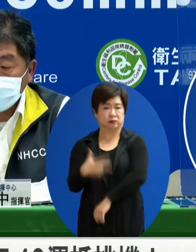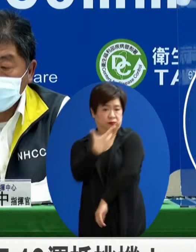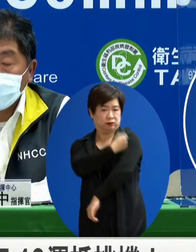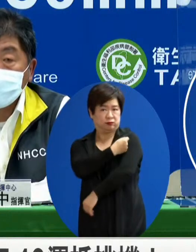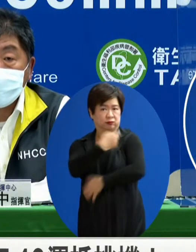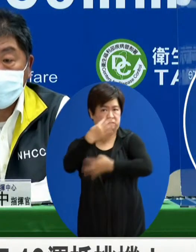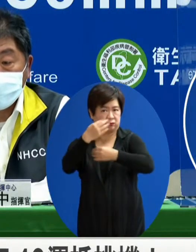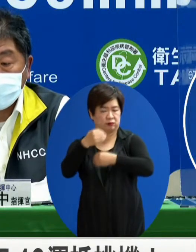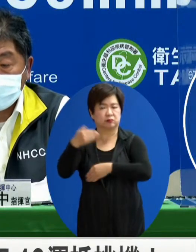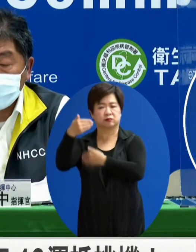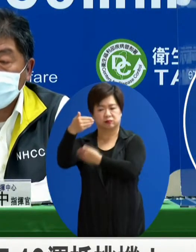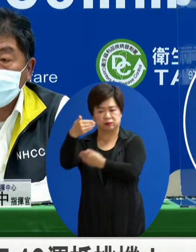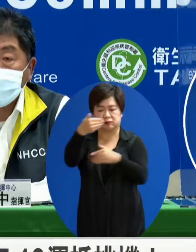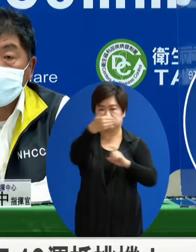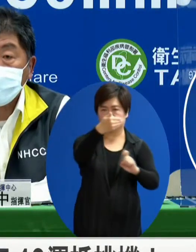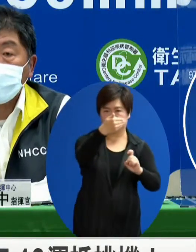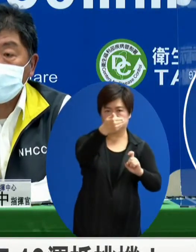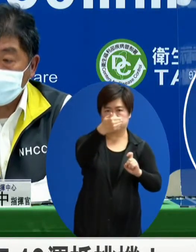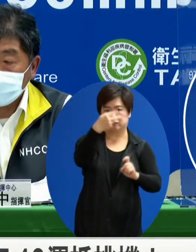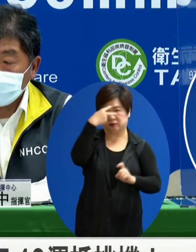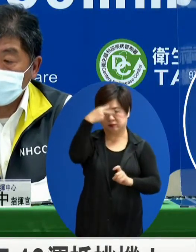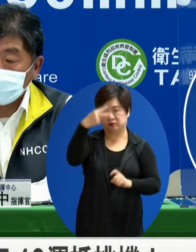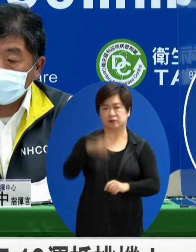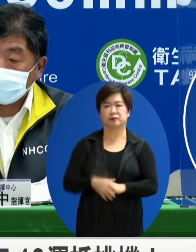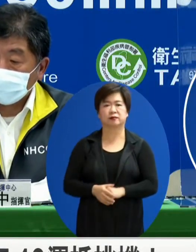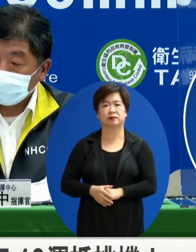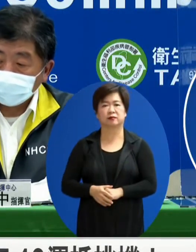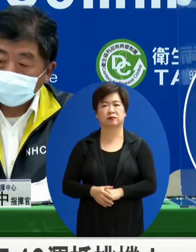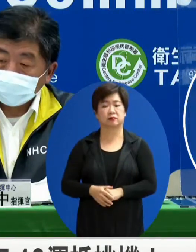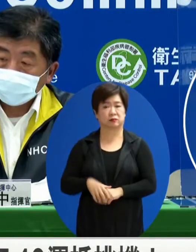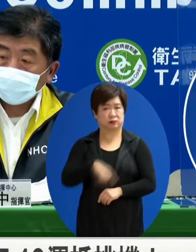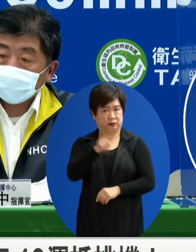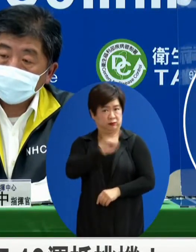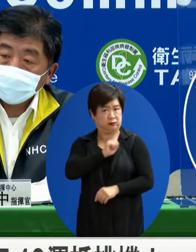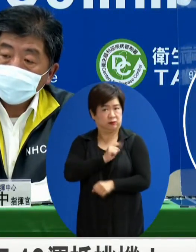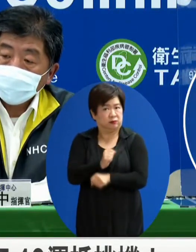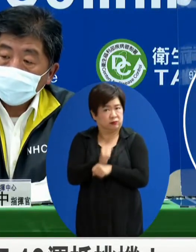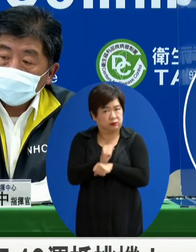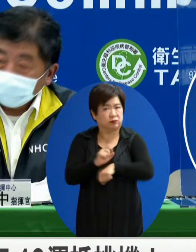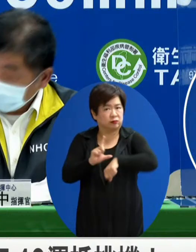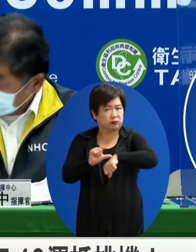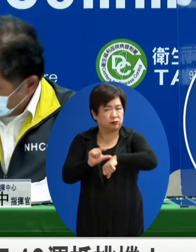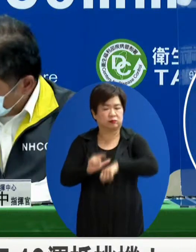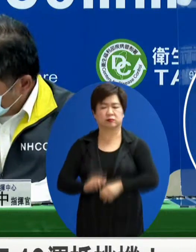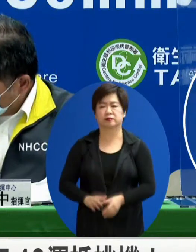是9月9号跟9月10号，所以他预约的时候请注意一下这样的一个时间。